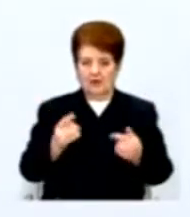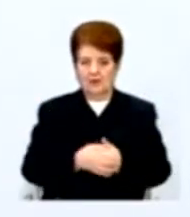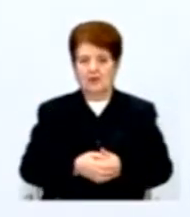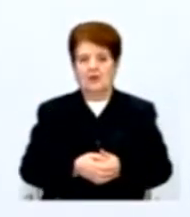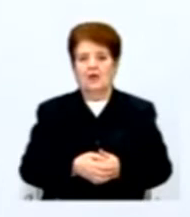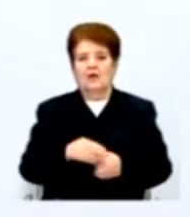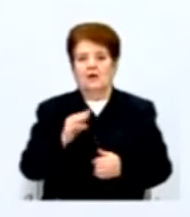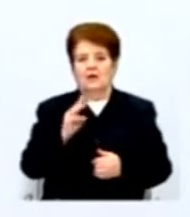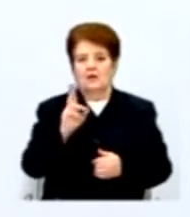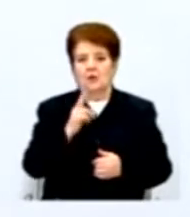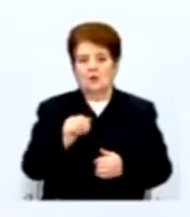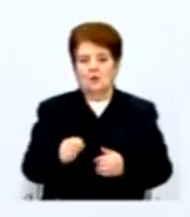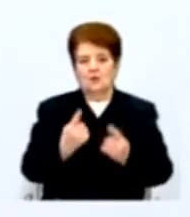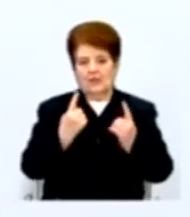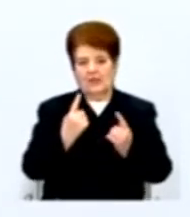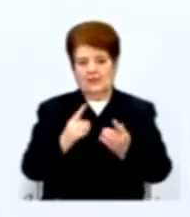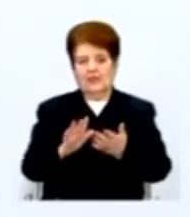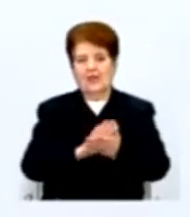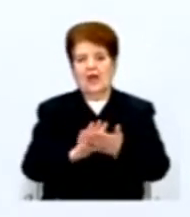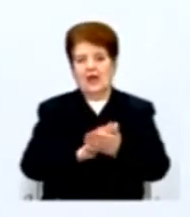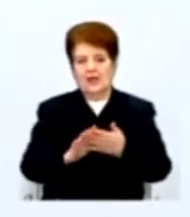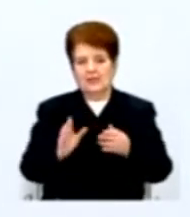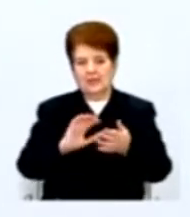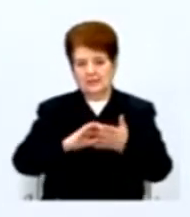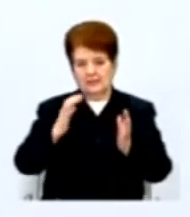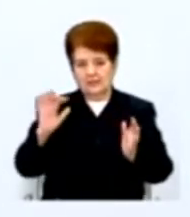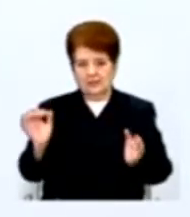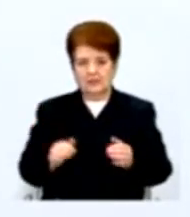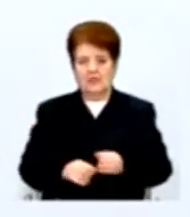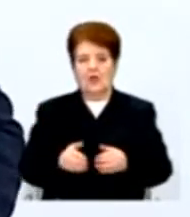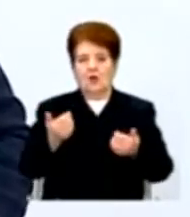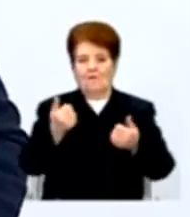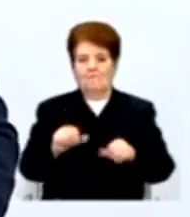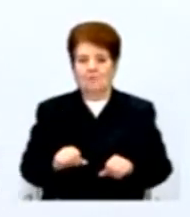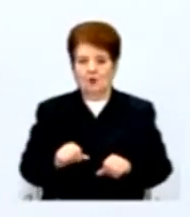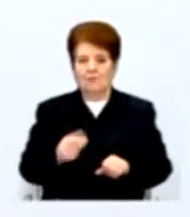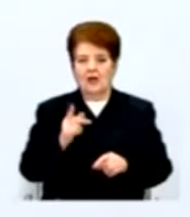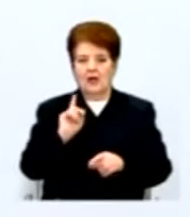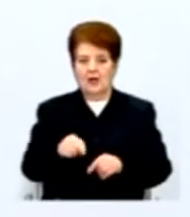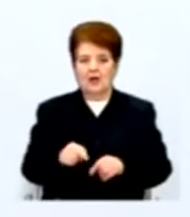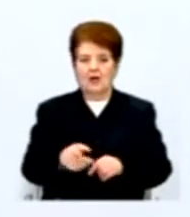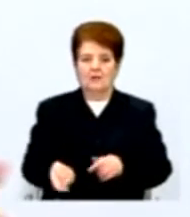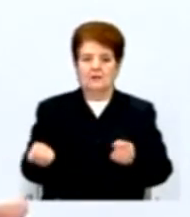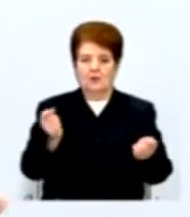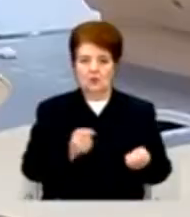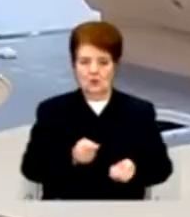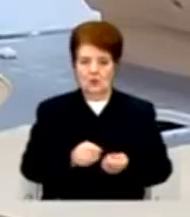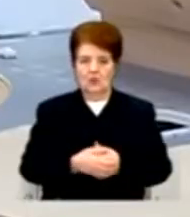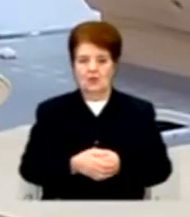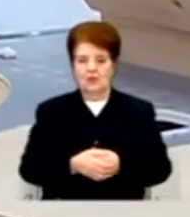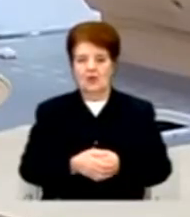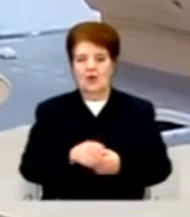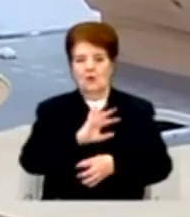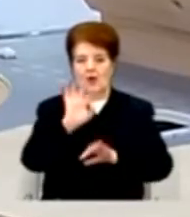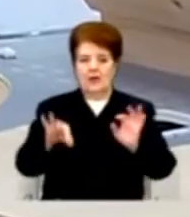cu sticle de înaltă calitate și cu forme care ar putea să aducă o